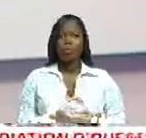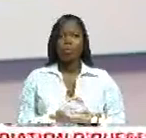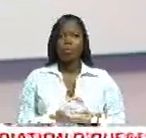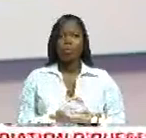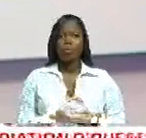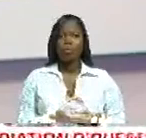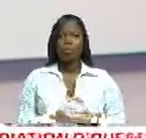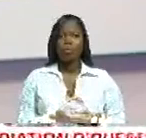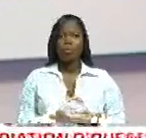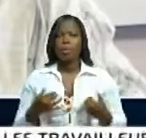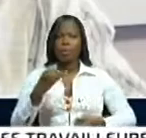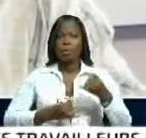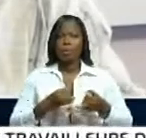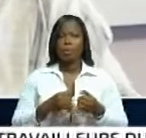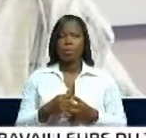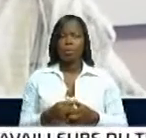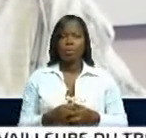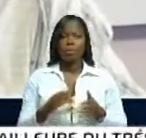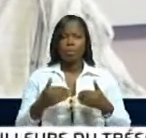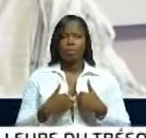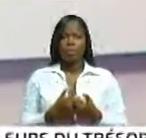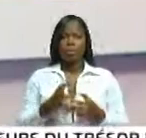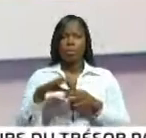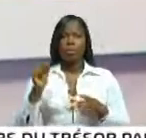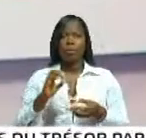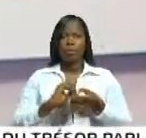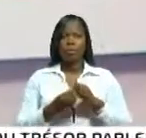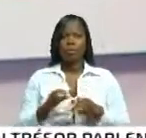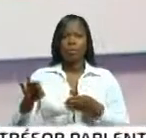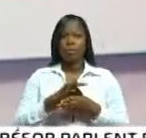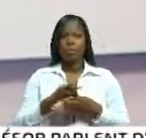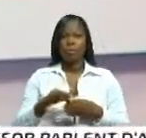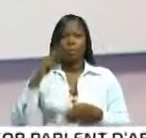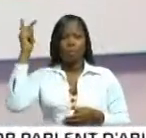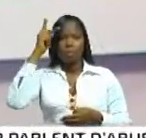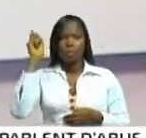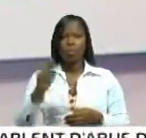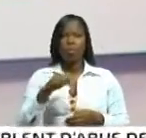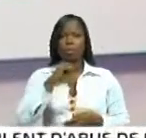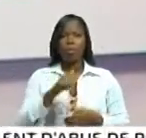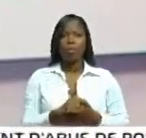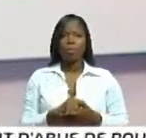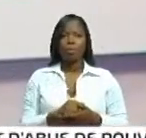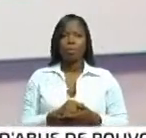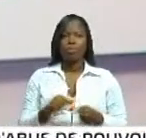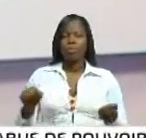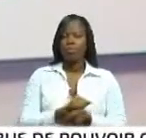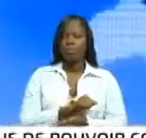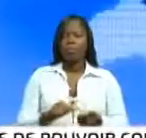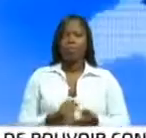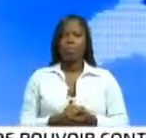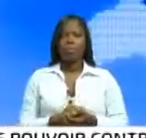maintenant s'il y a des preuves dans les formations politiques ça ne doit pas en tout cas briser l'unité